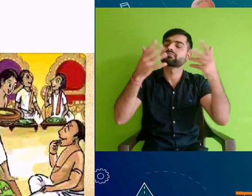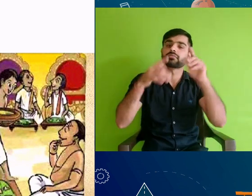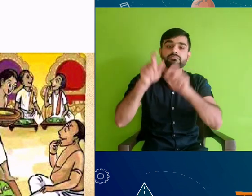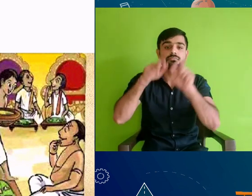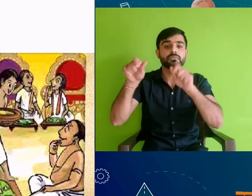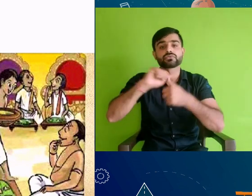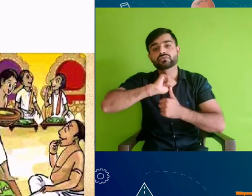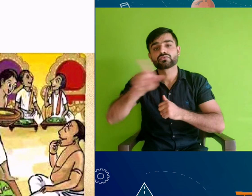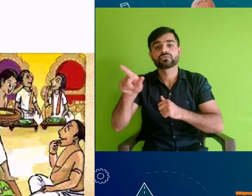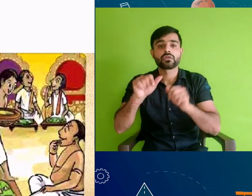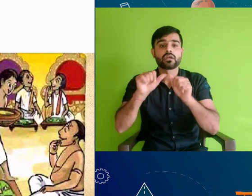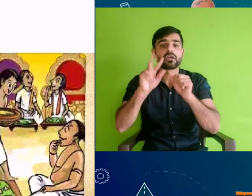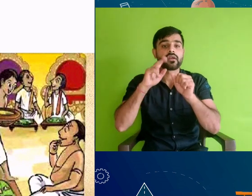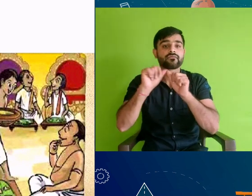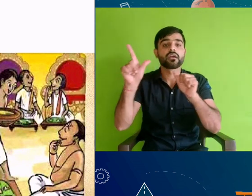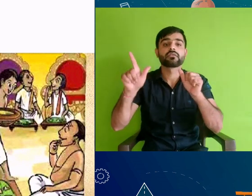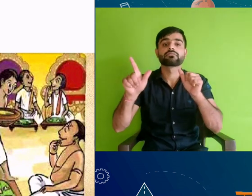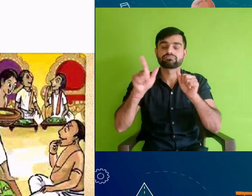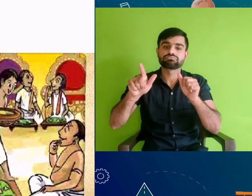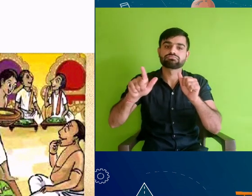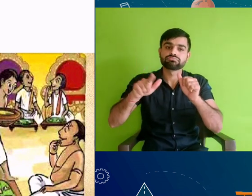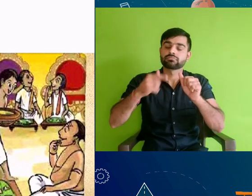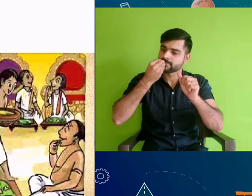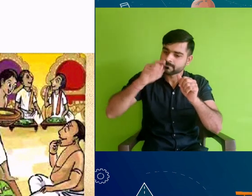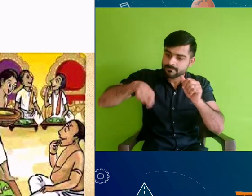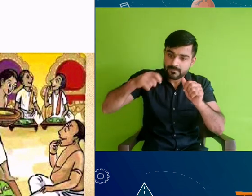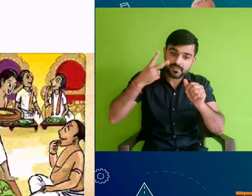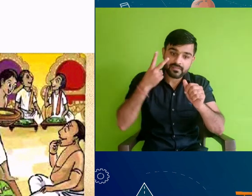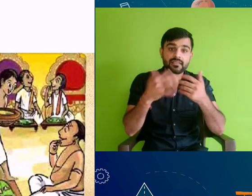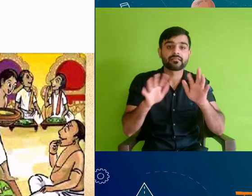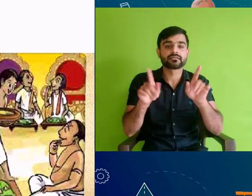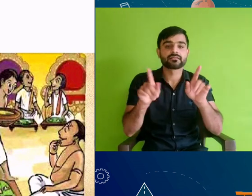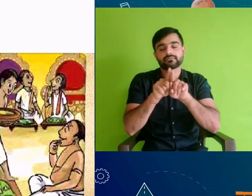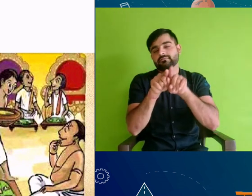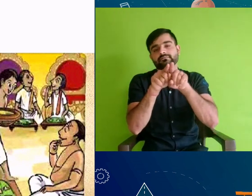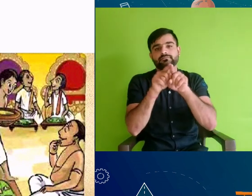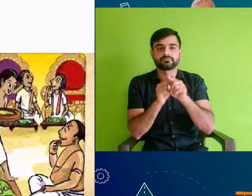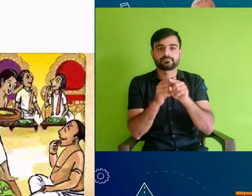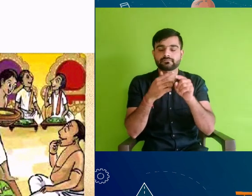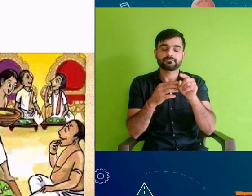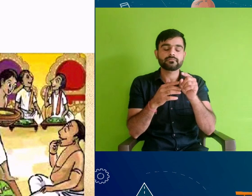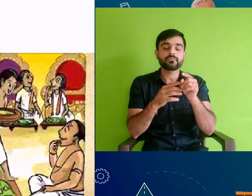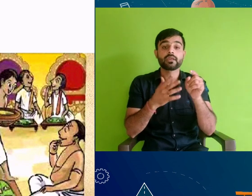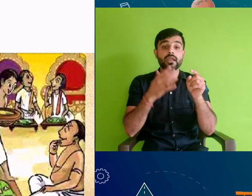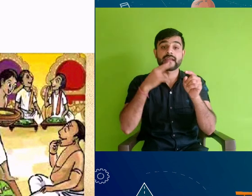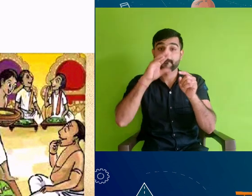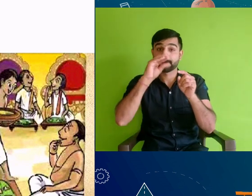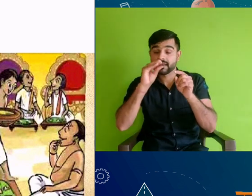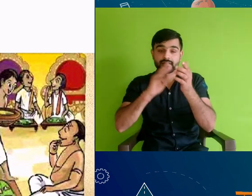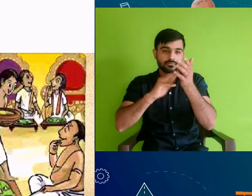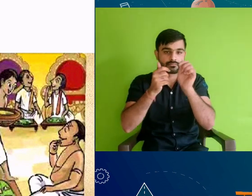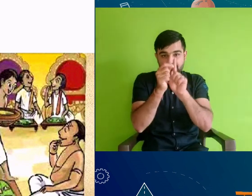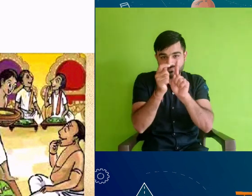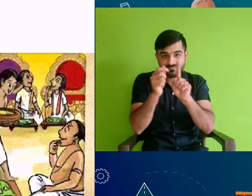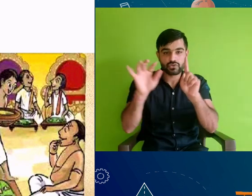अवियल बनाने के लिए डिश की रेसिपी देखने लगे. जैसे हमको सपोज मटर पनीर बहुत पसंद है, तो हम क्या करेंगे, यूट्यूब में